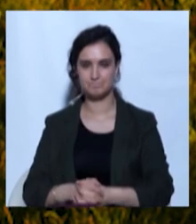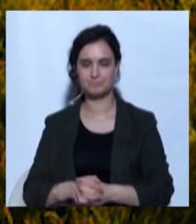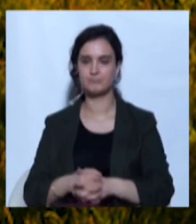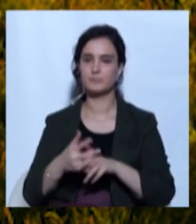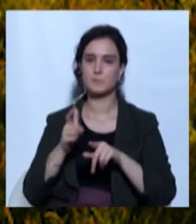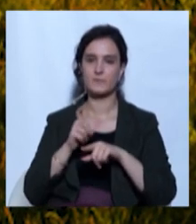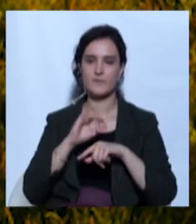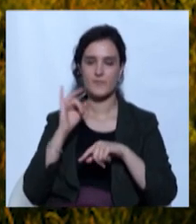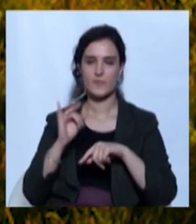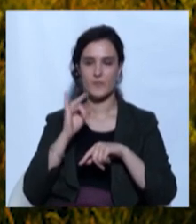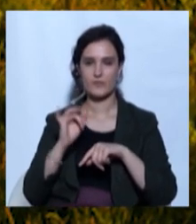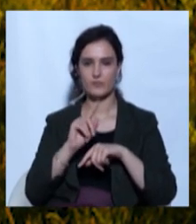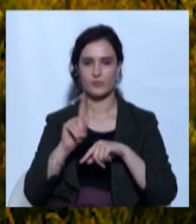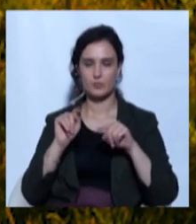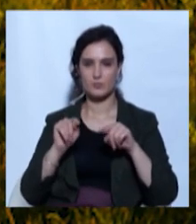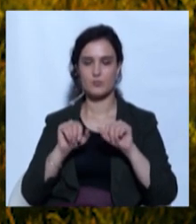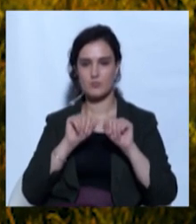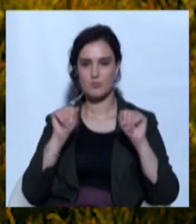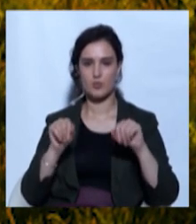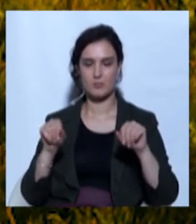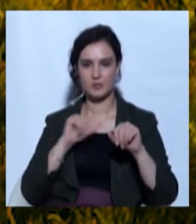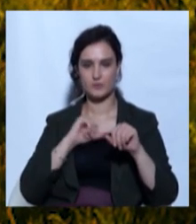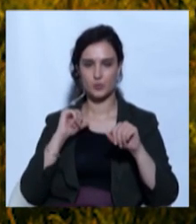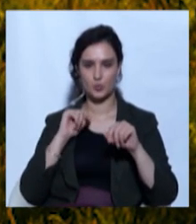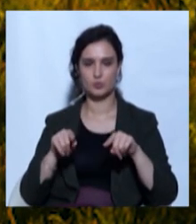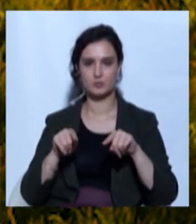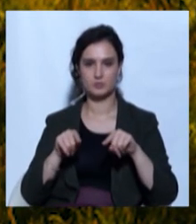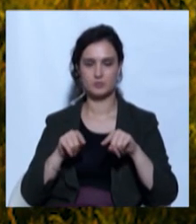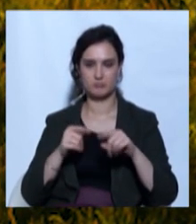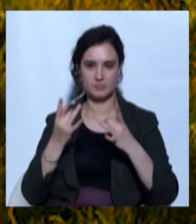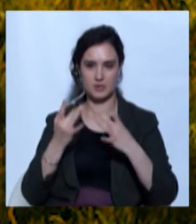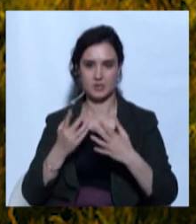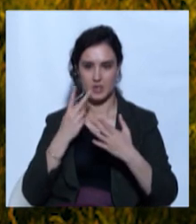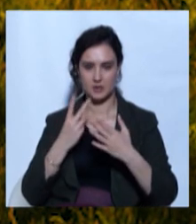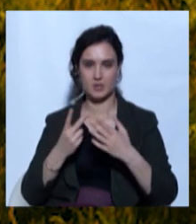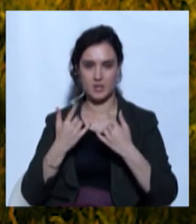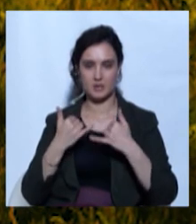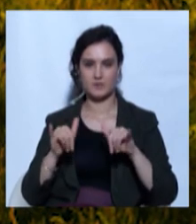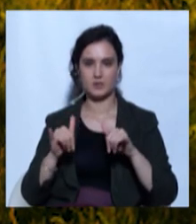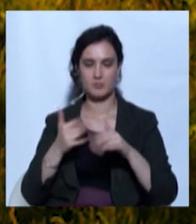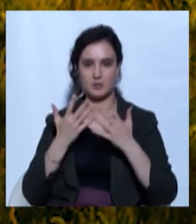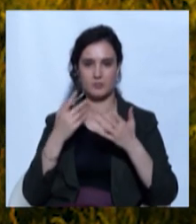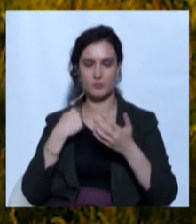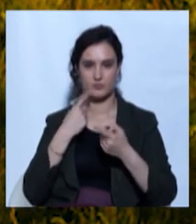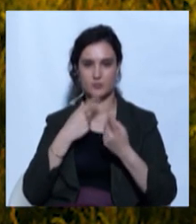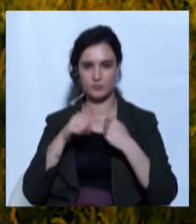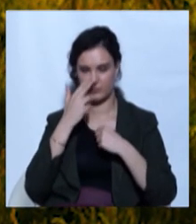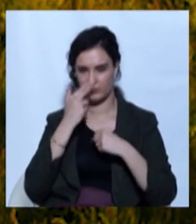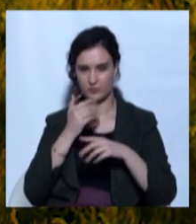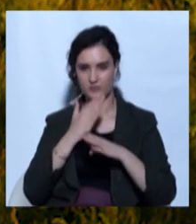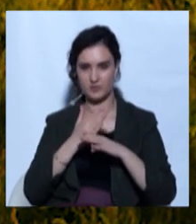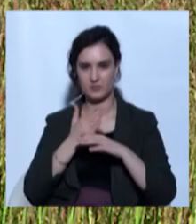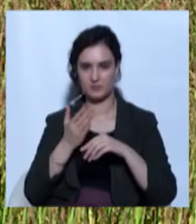ძალიან საინტერესოა, რომ ფორმა თვითონ მაქსიმალურად სადაა. გაგიკვირდებათ, ჩვენ ახლა მიჩვეული ვართ